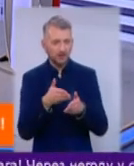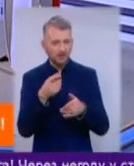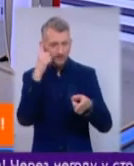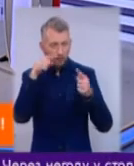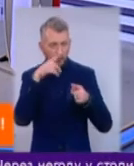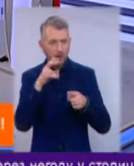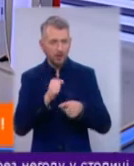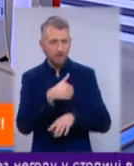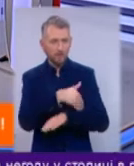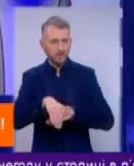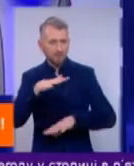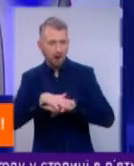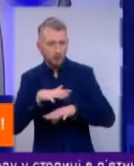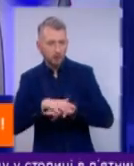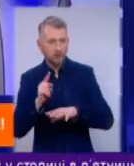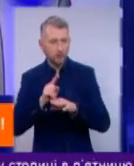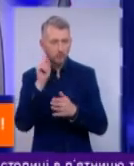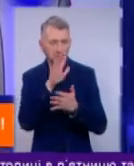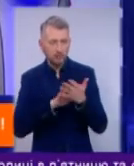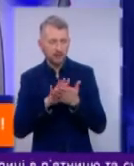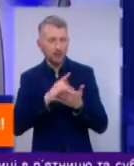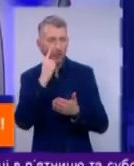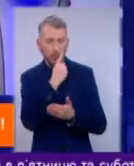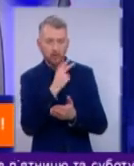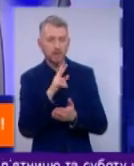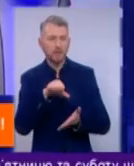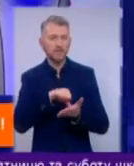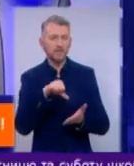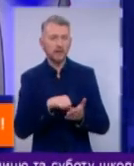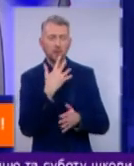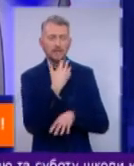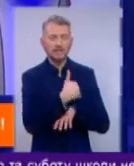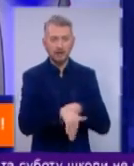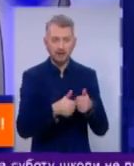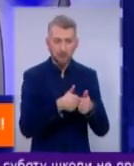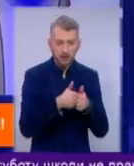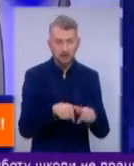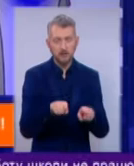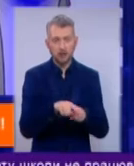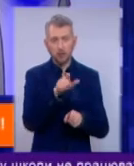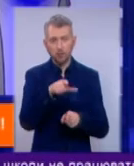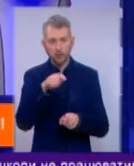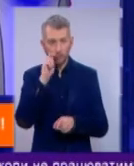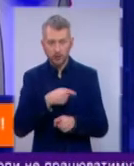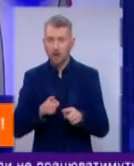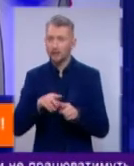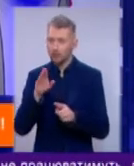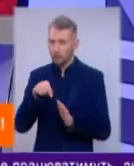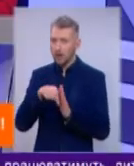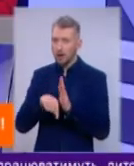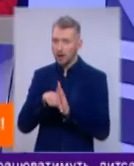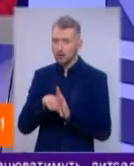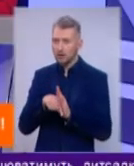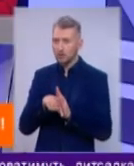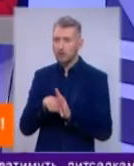щоб замилити очі як представникам західних наших партнерів, так і безпосередньо громадянам України. А це буде характеризувати нашу Україну